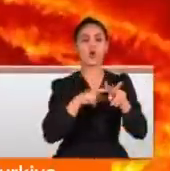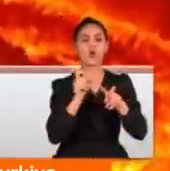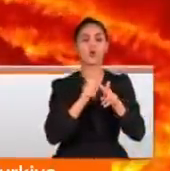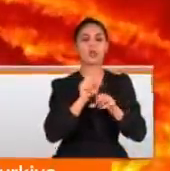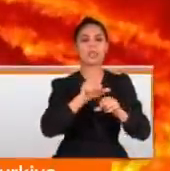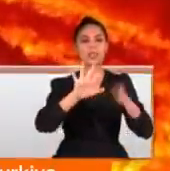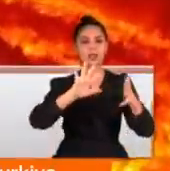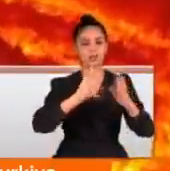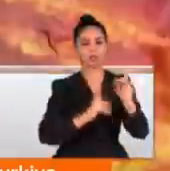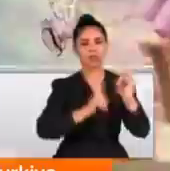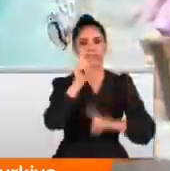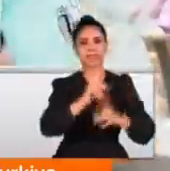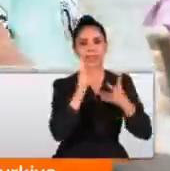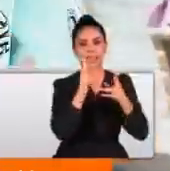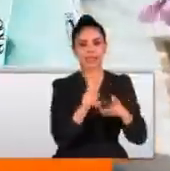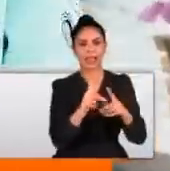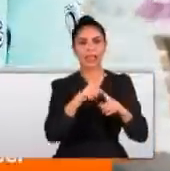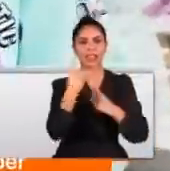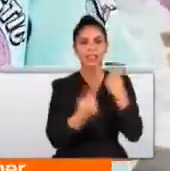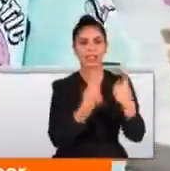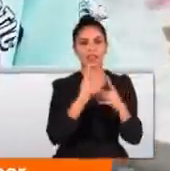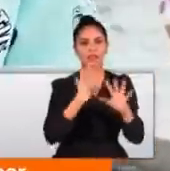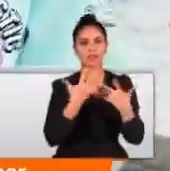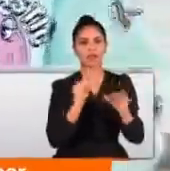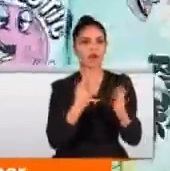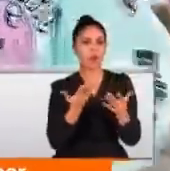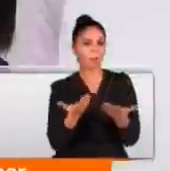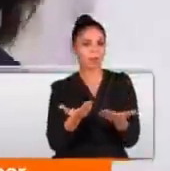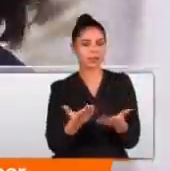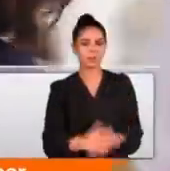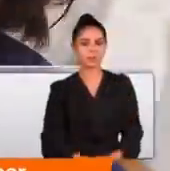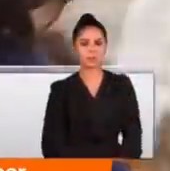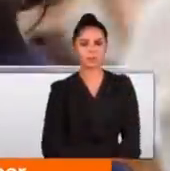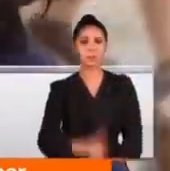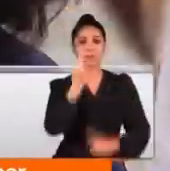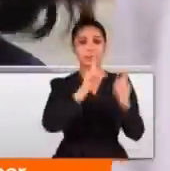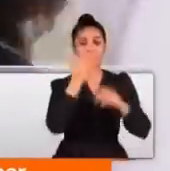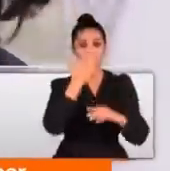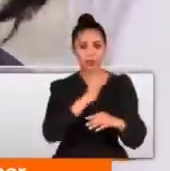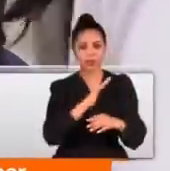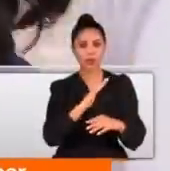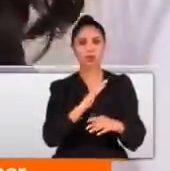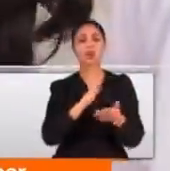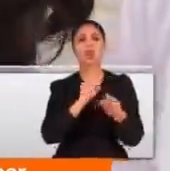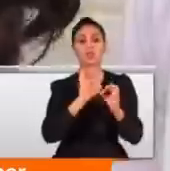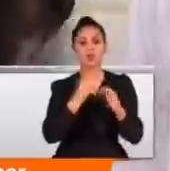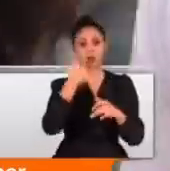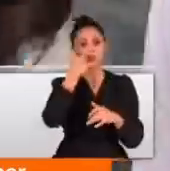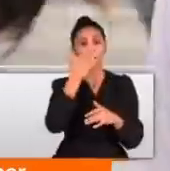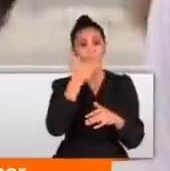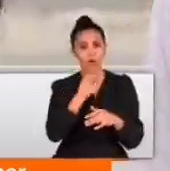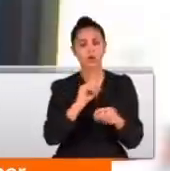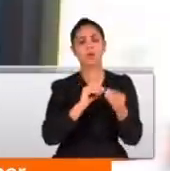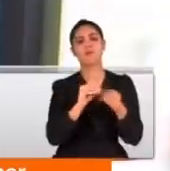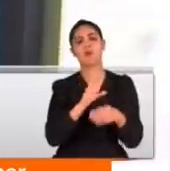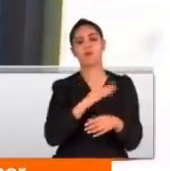için internet kesintisi ve teknolojik aletlerde bozulma meydana gelebiliyor. İnternet yoksa bir şekilde halledilir de telefon olmayınca çok sıkıntı